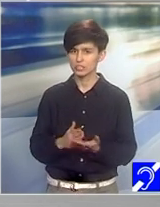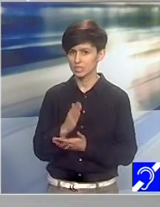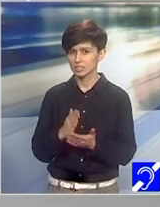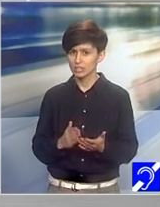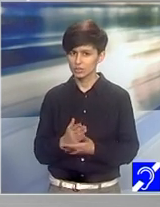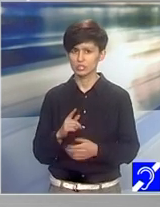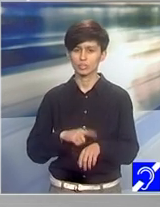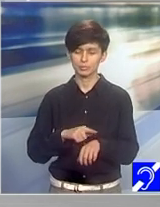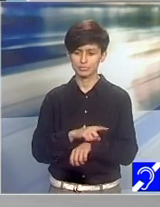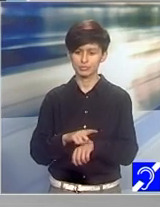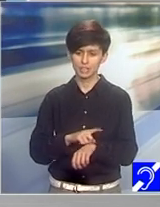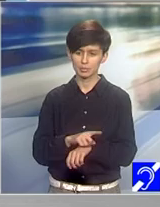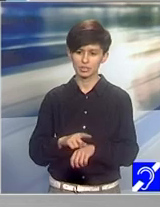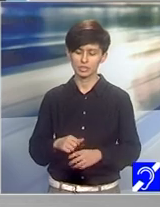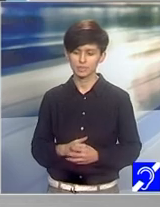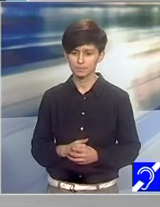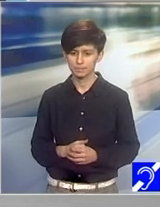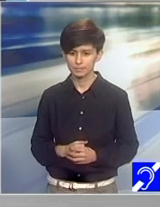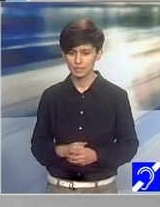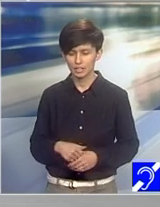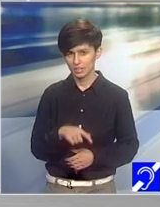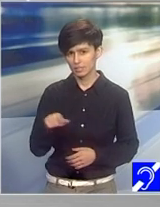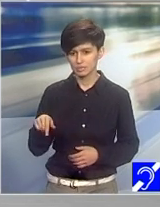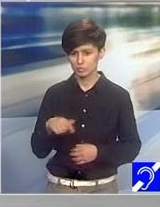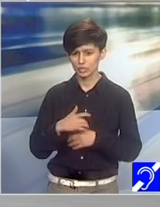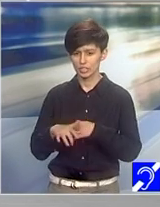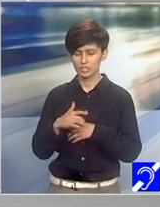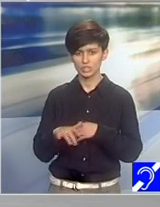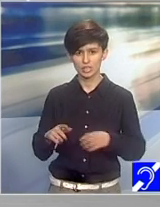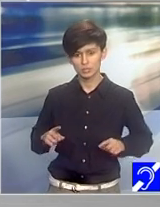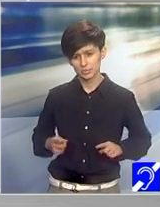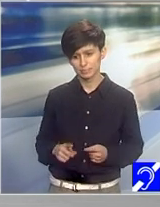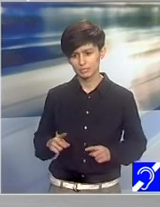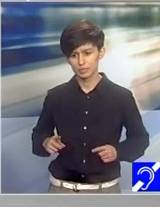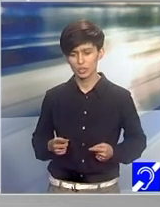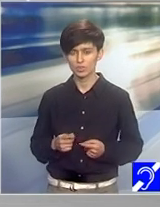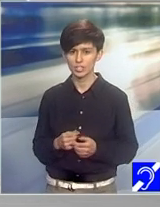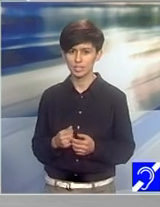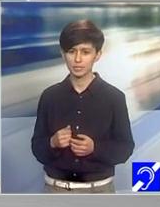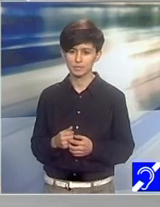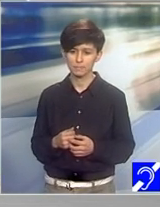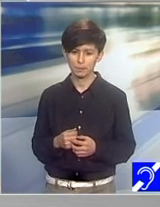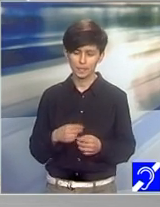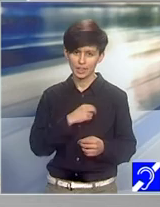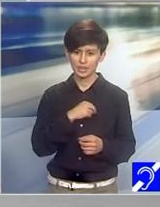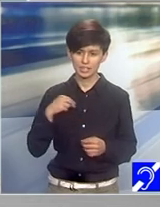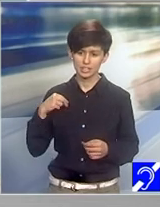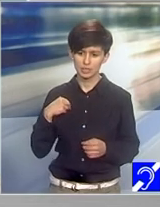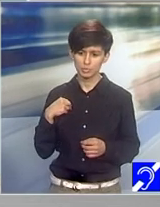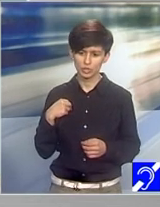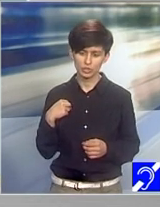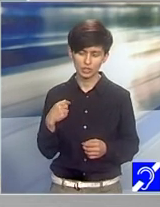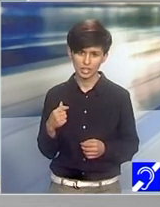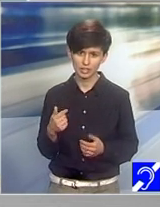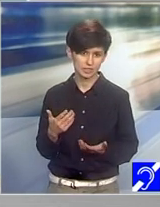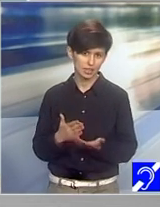lung. O direcție. O direcție. Noi încercăm să provocăm deocamdată. În Polonia s-a mers pe termen lung? Ce ați